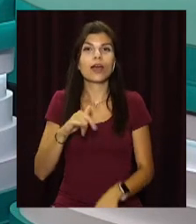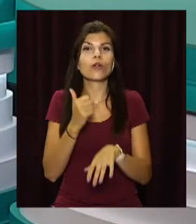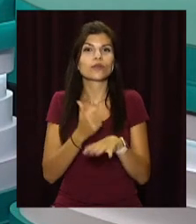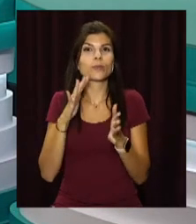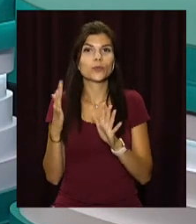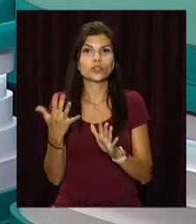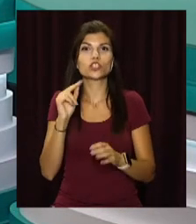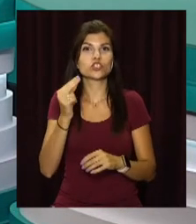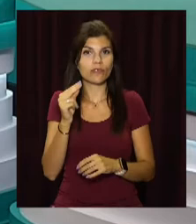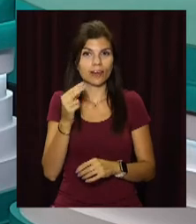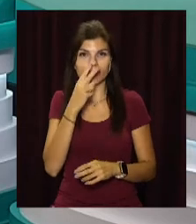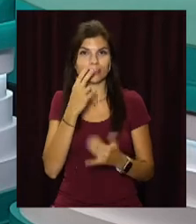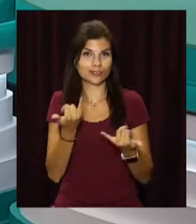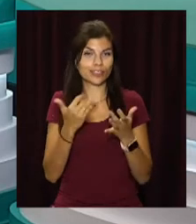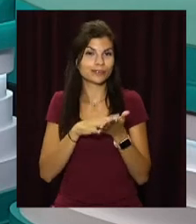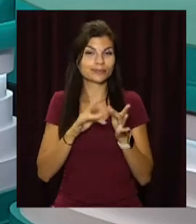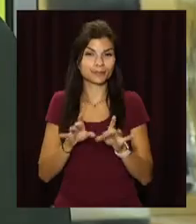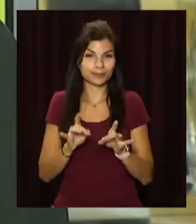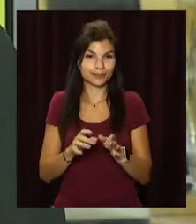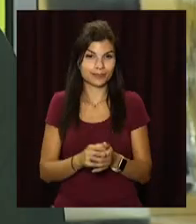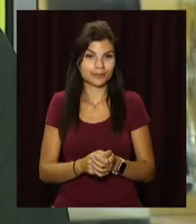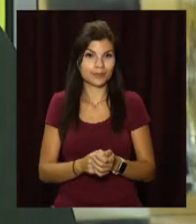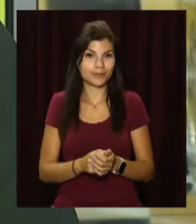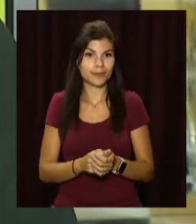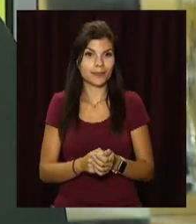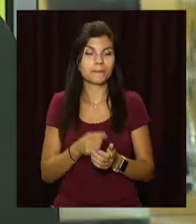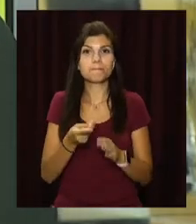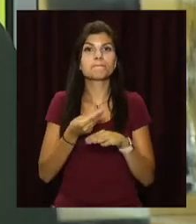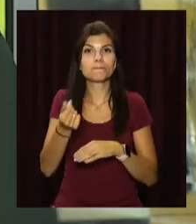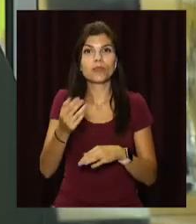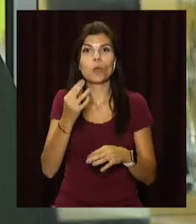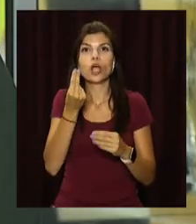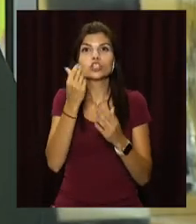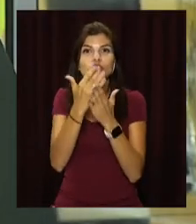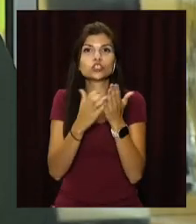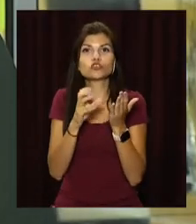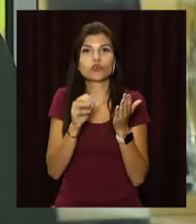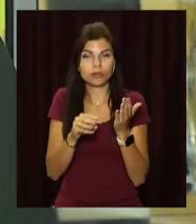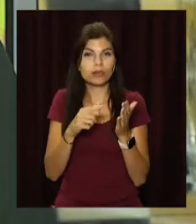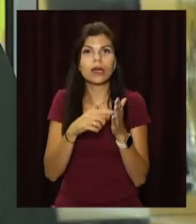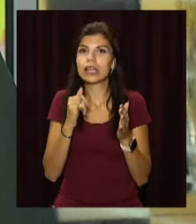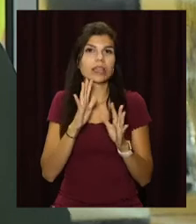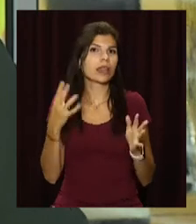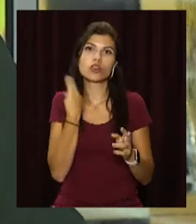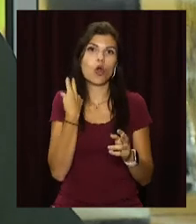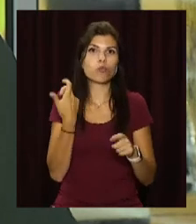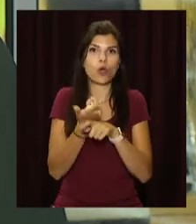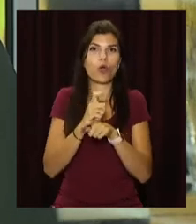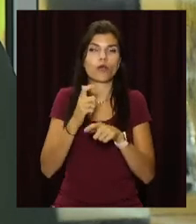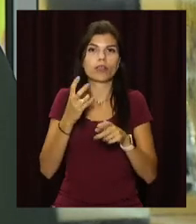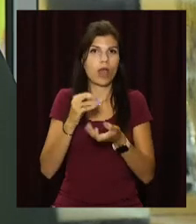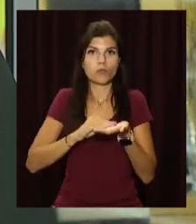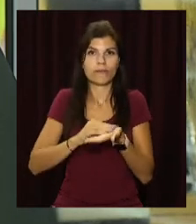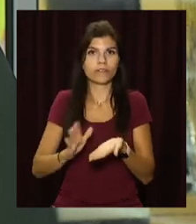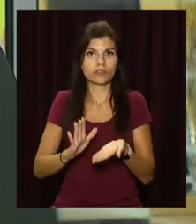про головні події четверга дивіться просто зараз. Сплатити по рахункам і не створювати нових заборгованостей. Таке завдання